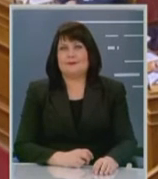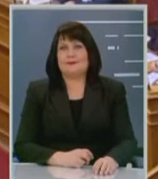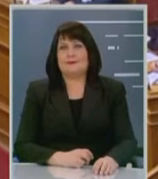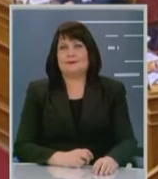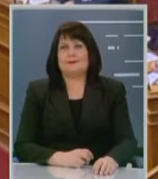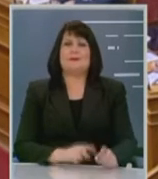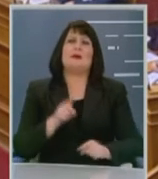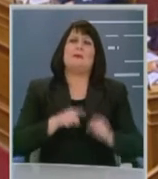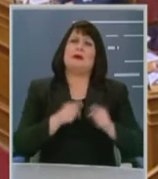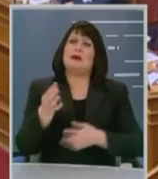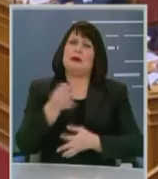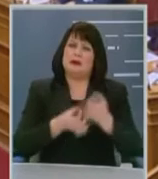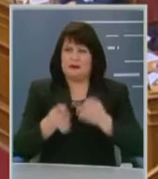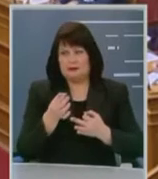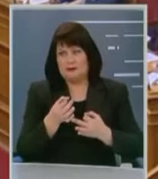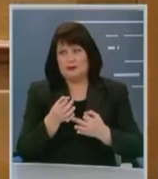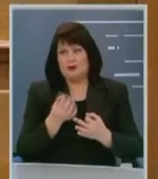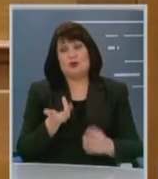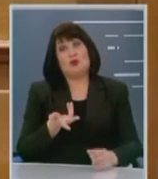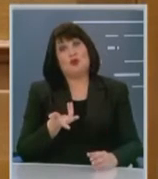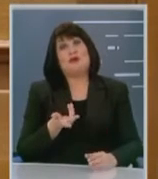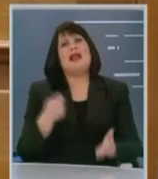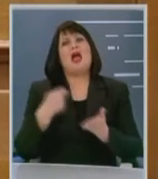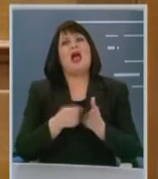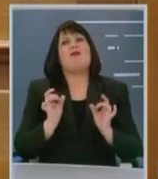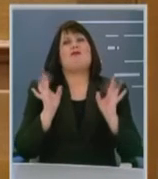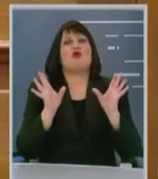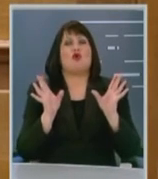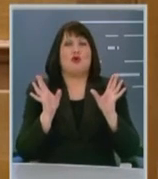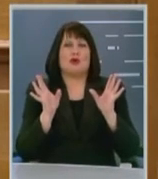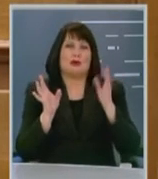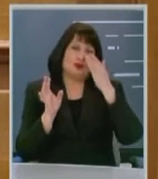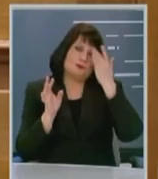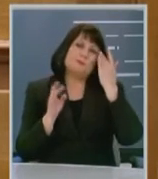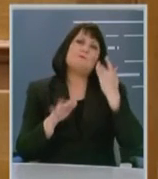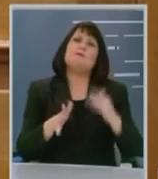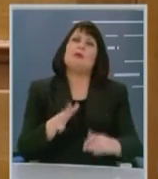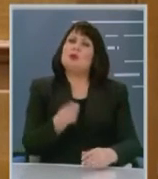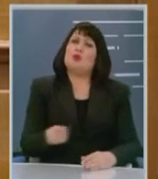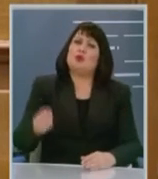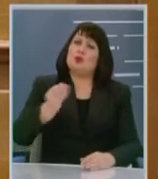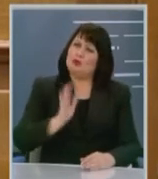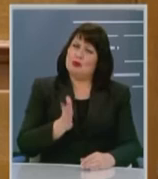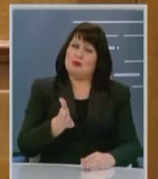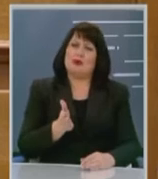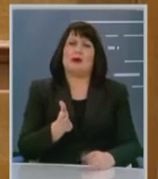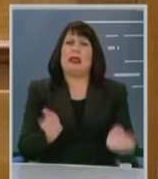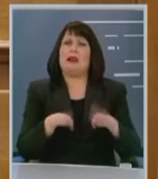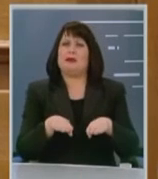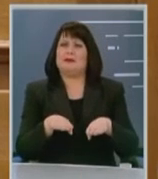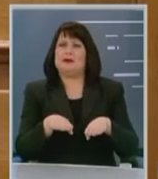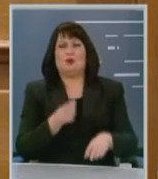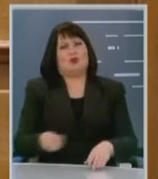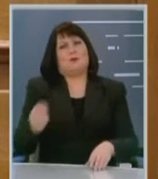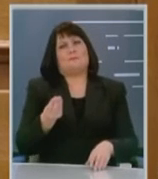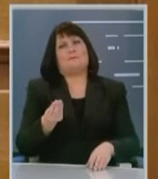Ισχυρίζονται κάποιοι ότι το αφορολόγητο μπορεί να υπερκαλύπτει, να